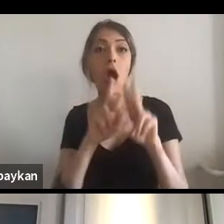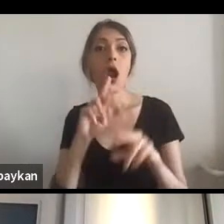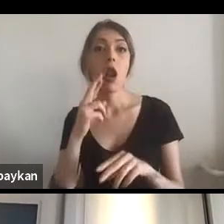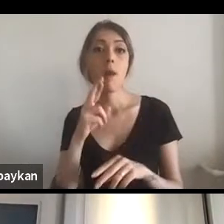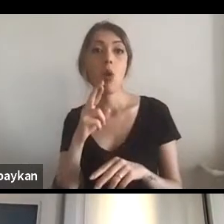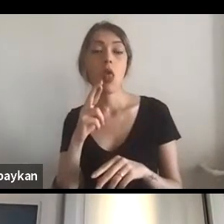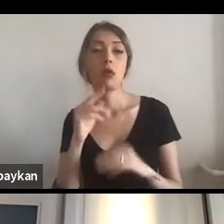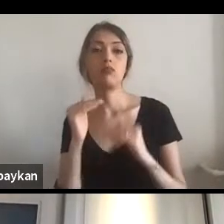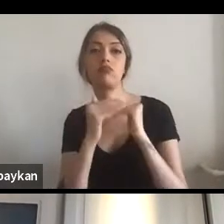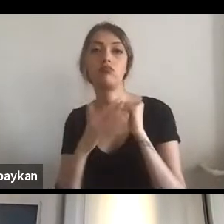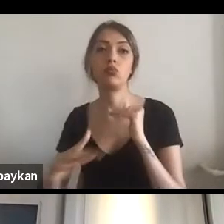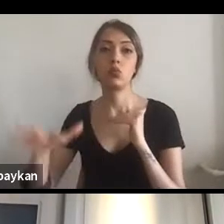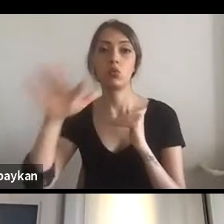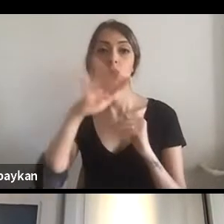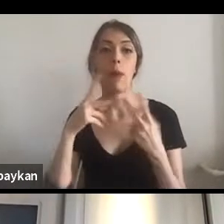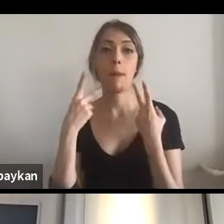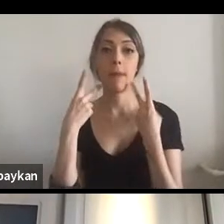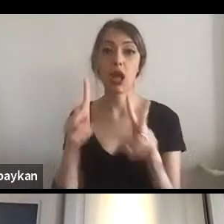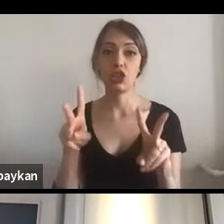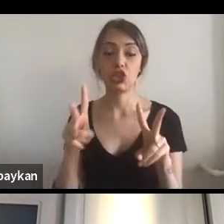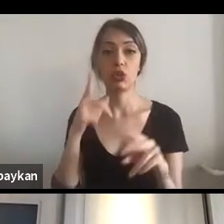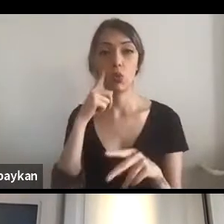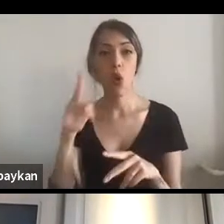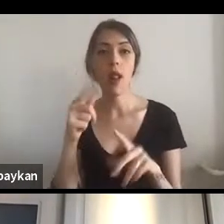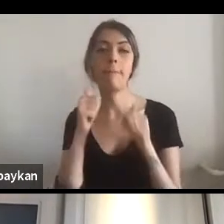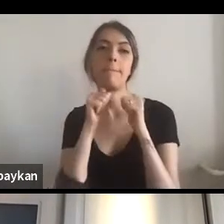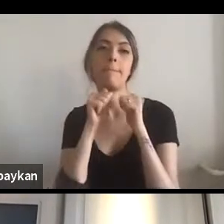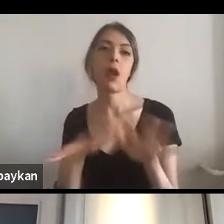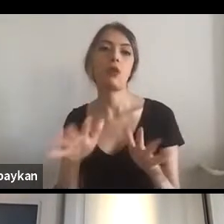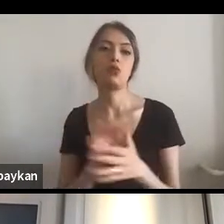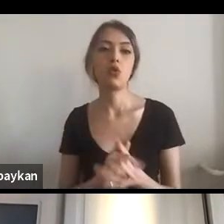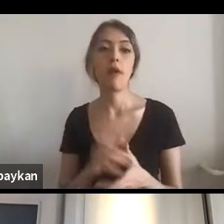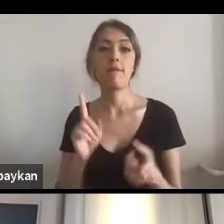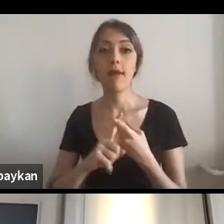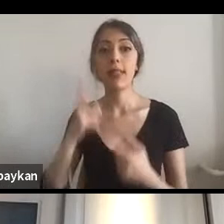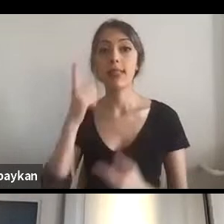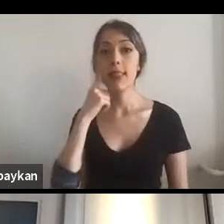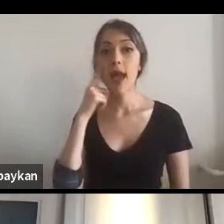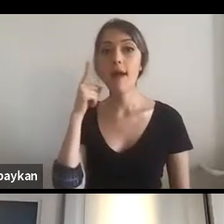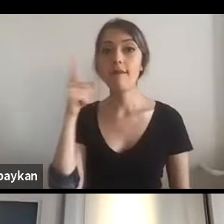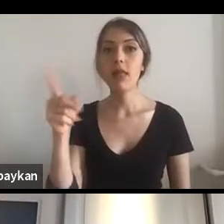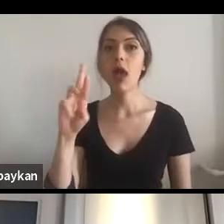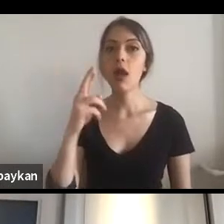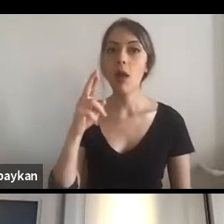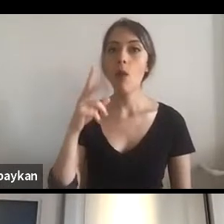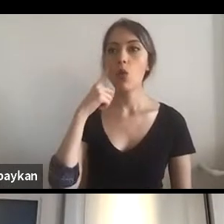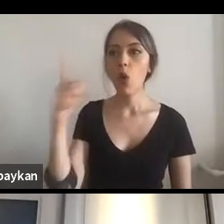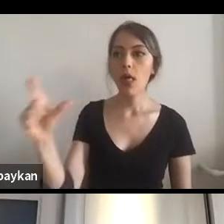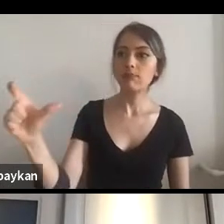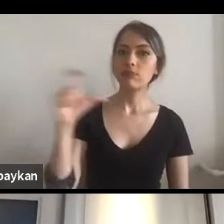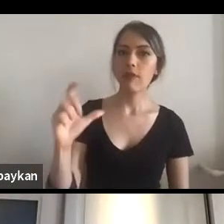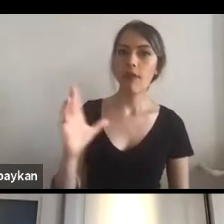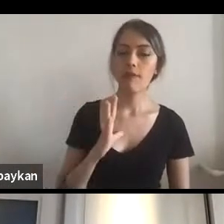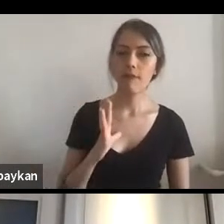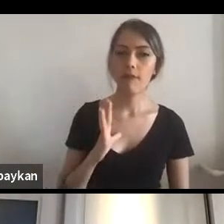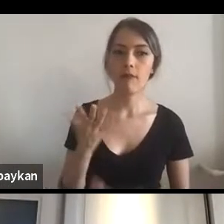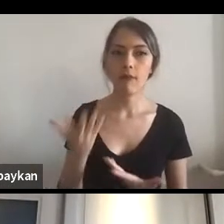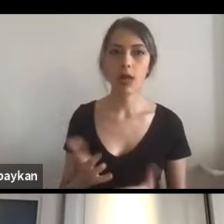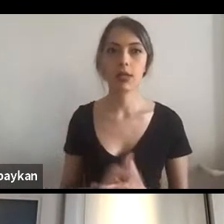kamuya açık olarak yayınlanıyor ve hükümetin de eğer onlara cevabı varsa